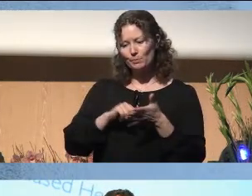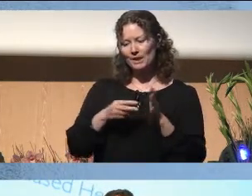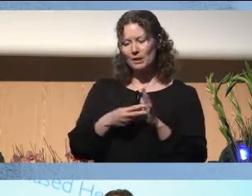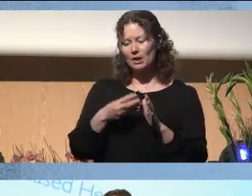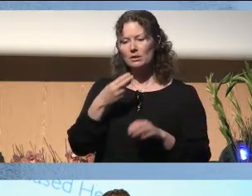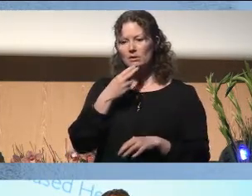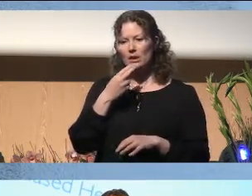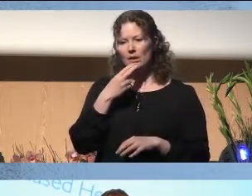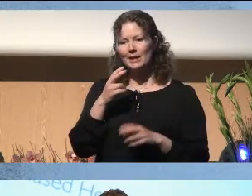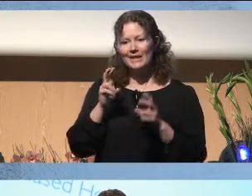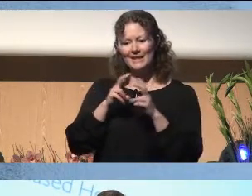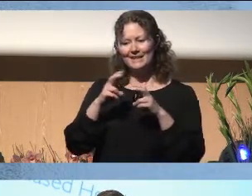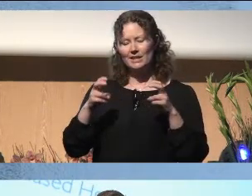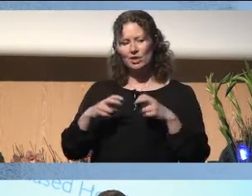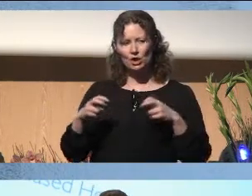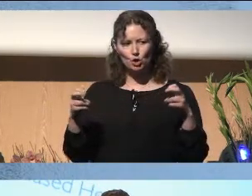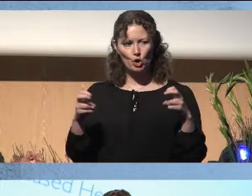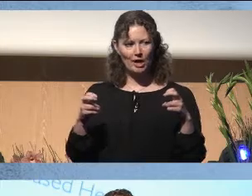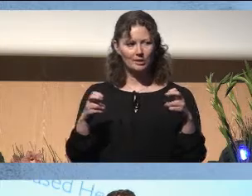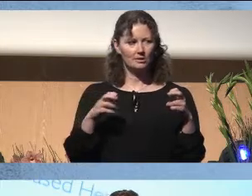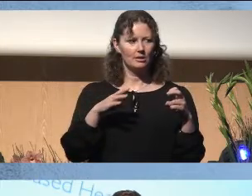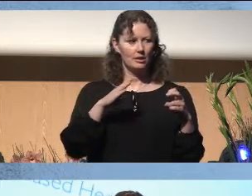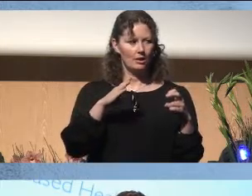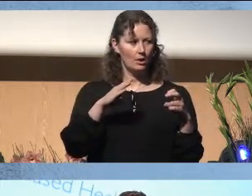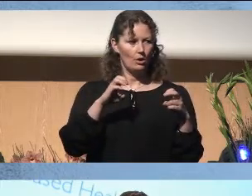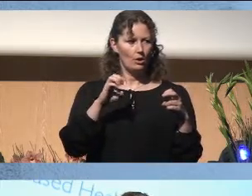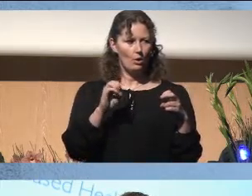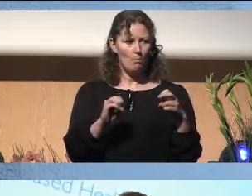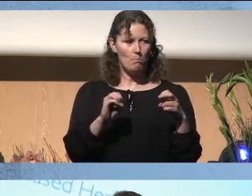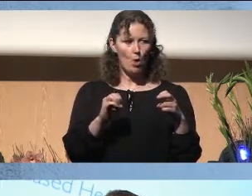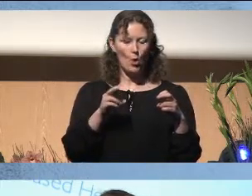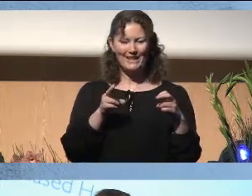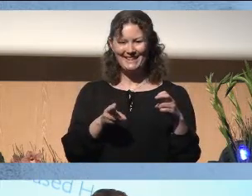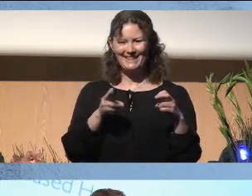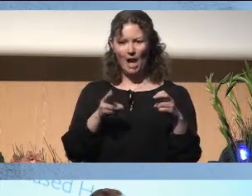kallas internationellt för Bohica. Bend over, here it comes again.